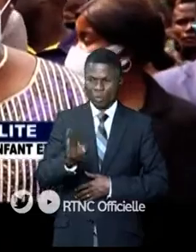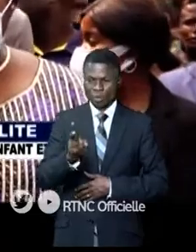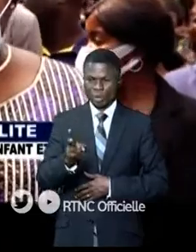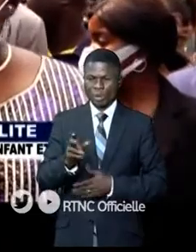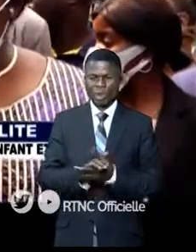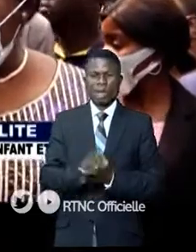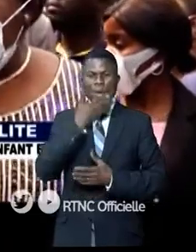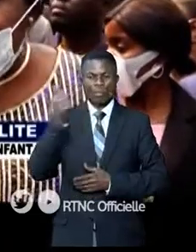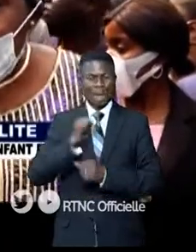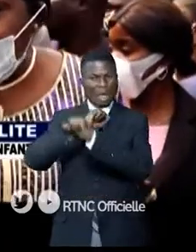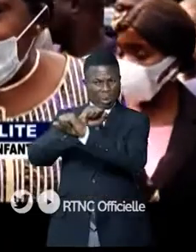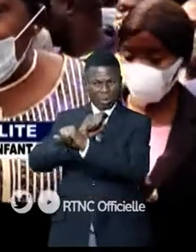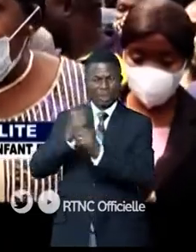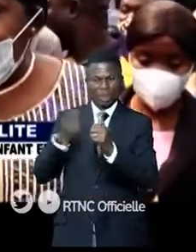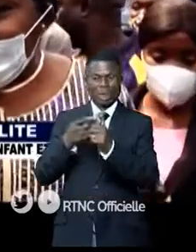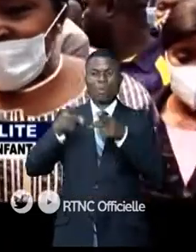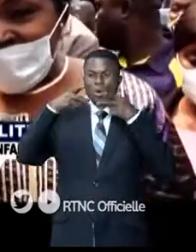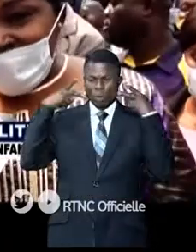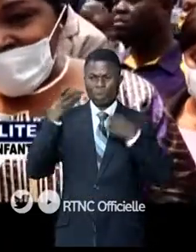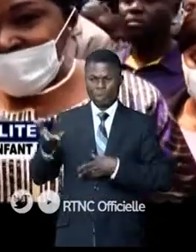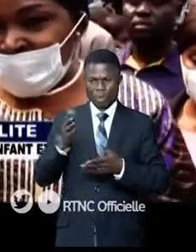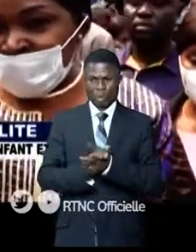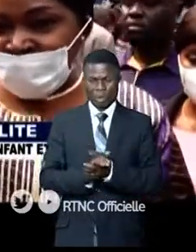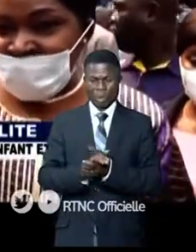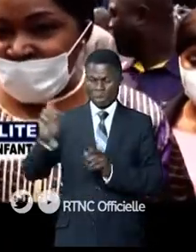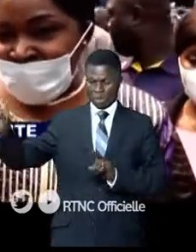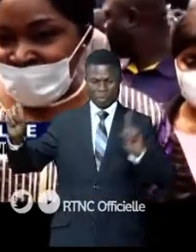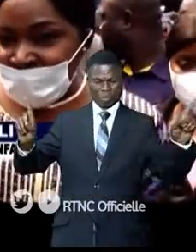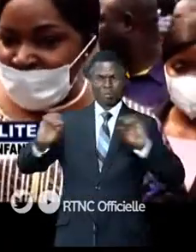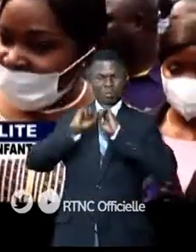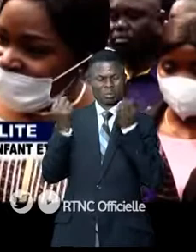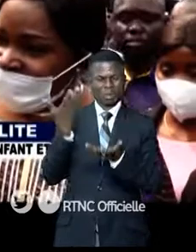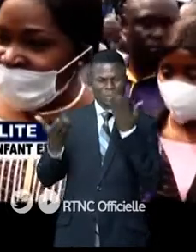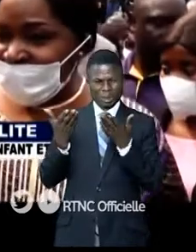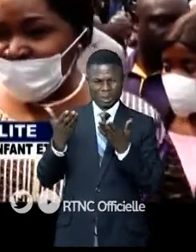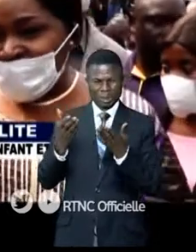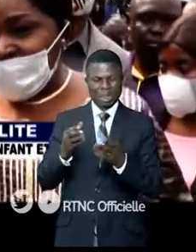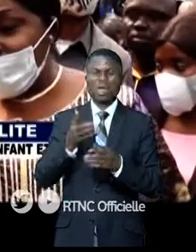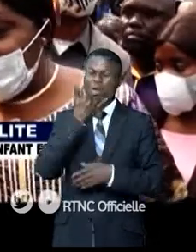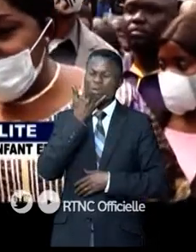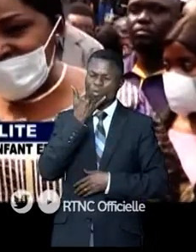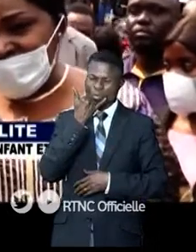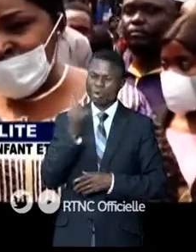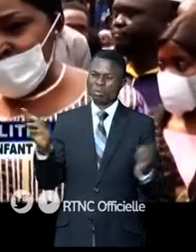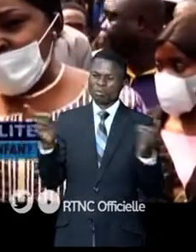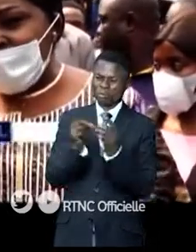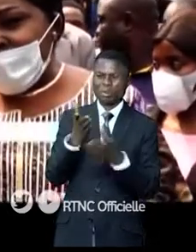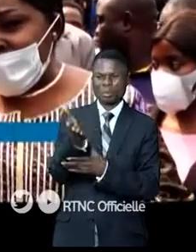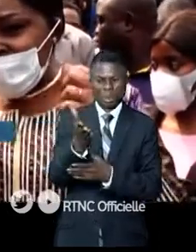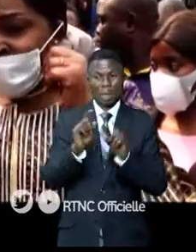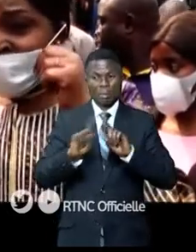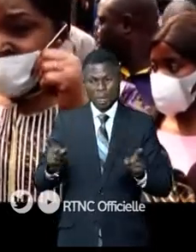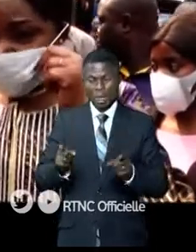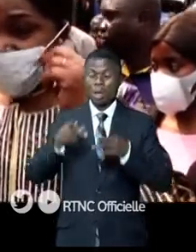la meilleure prévention, c'est le port du masque. Puisque la distanciation sociale, peut-être qu'on peut connaître des failles, parfois on n'a toujours pas de l'eau,